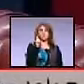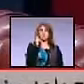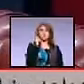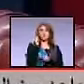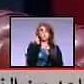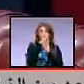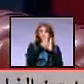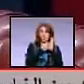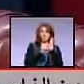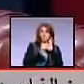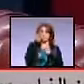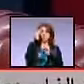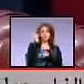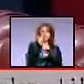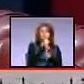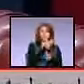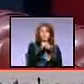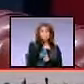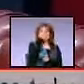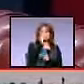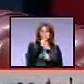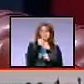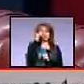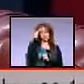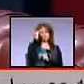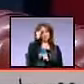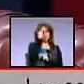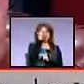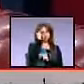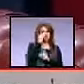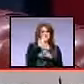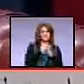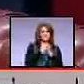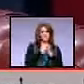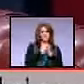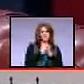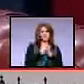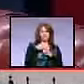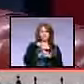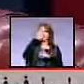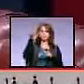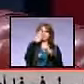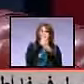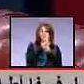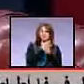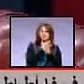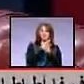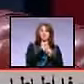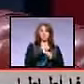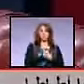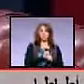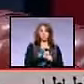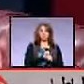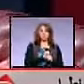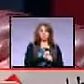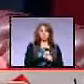والكاتب. وانا بشكر كل واحد، يعني بشكر اللي وقفوا معايا في الاول، ووائل عبد الله